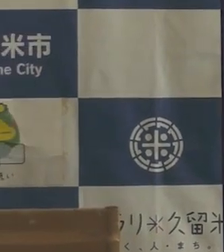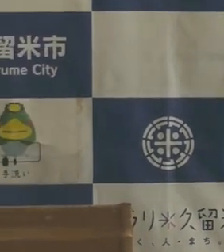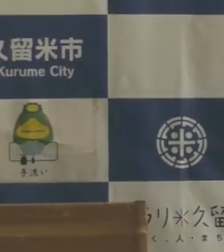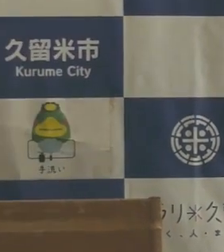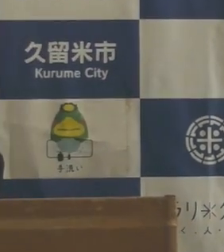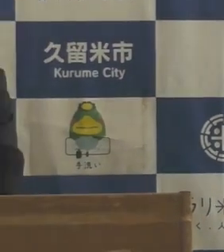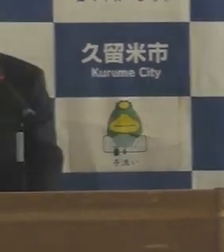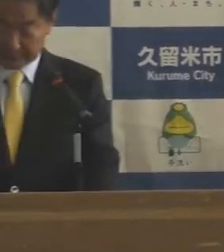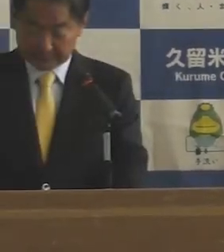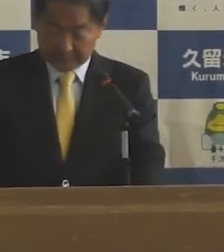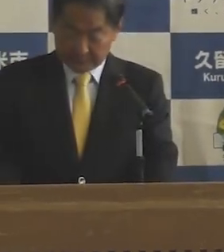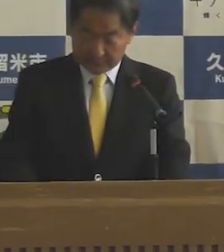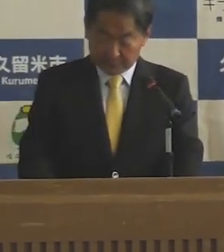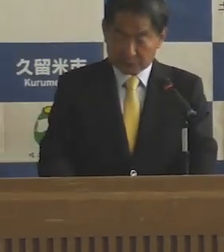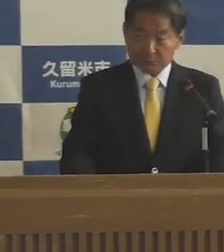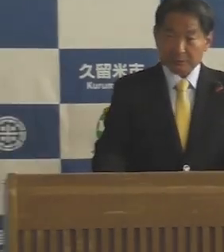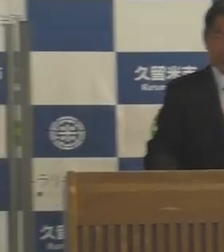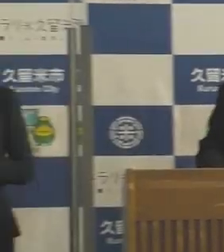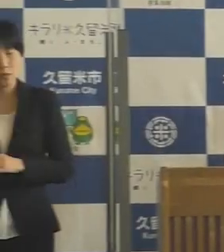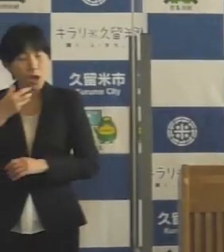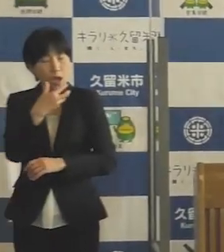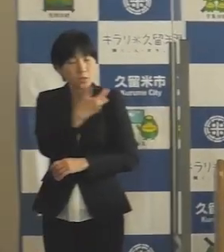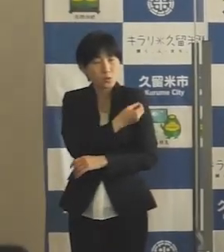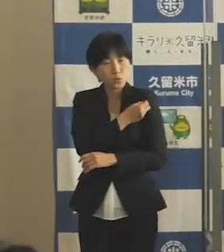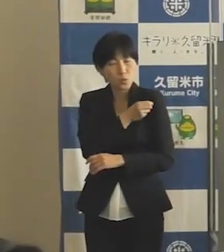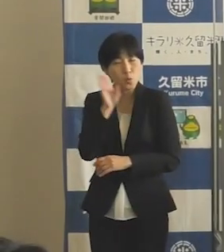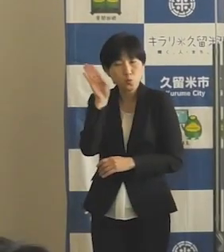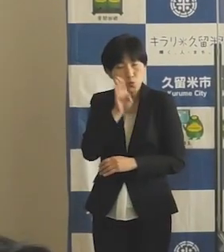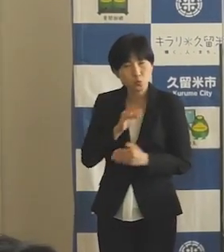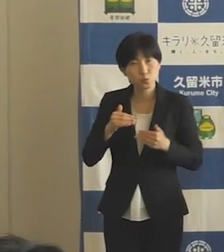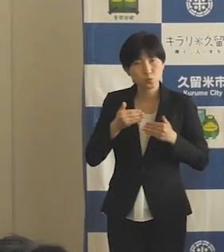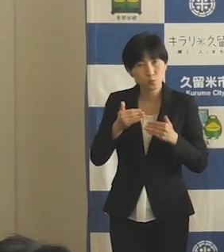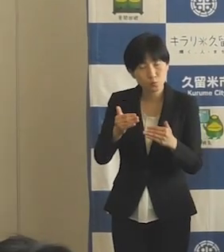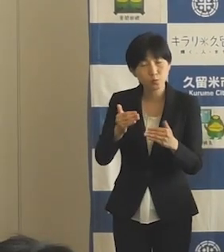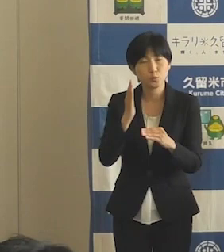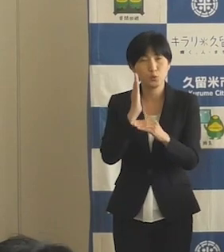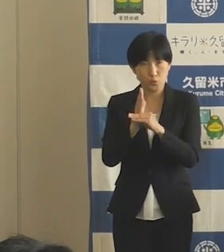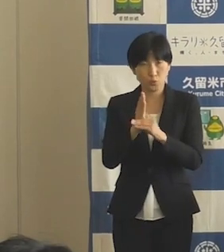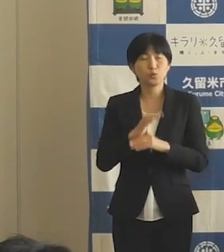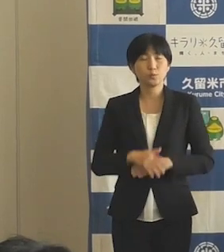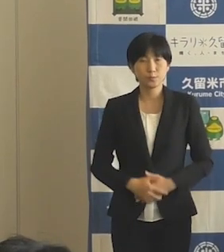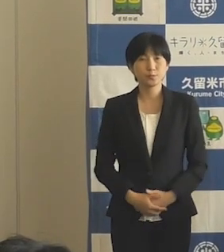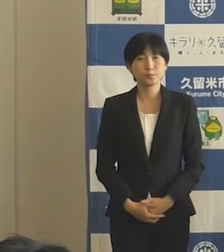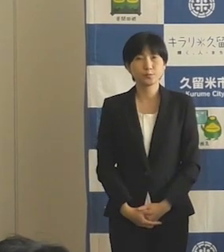54.5% と若干高く、接種は順調に進んでいると考えております。